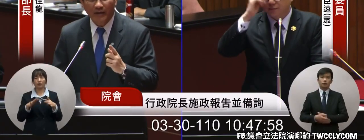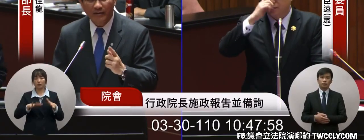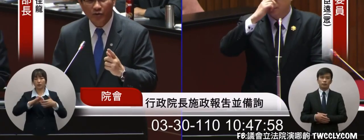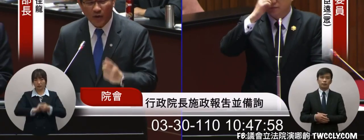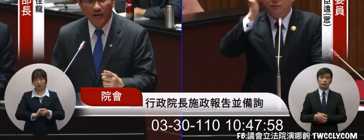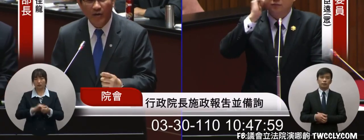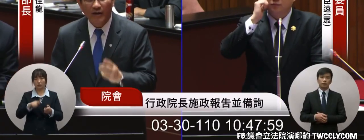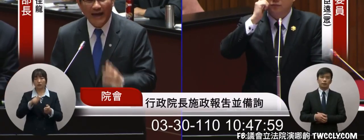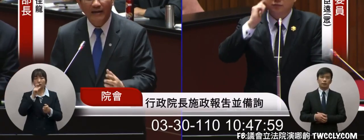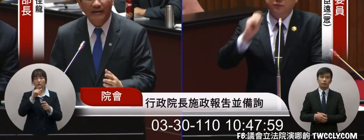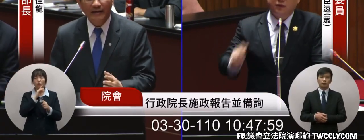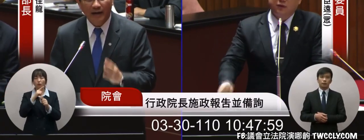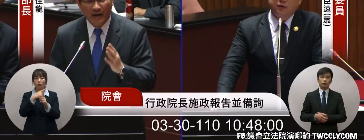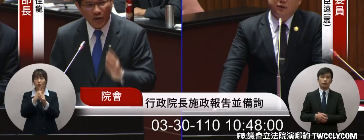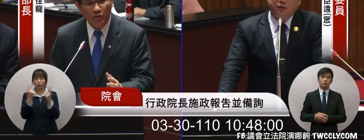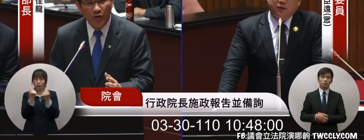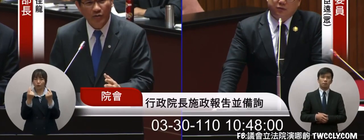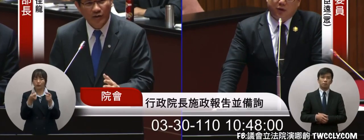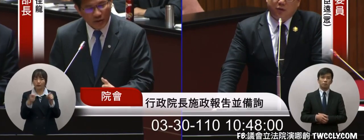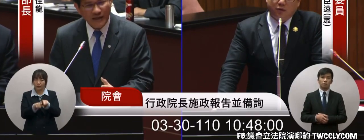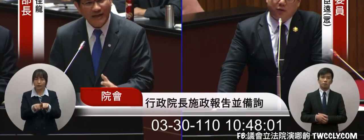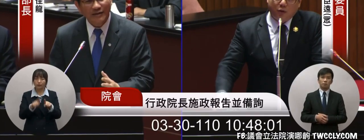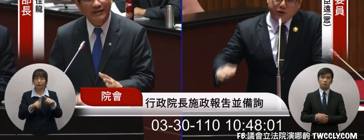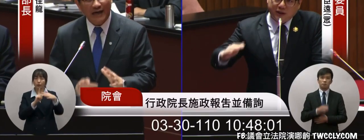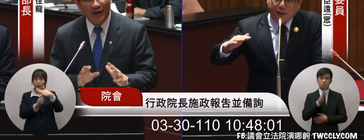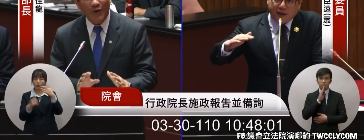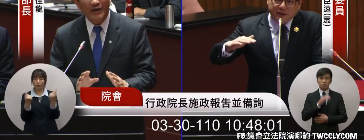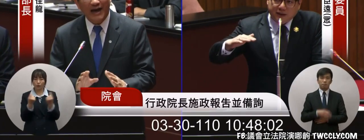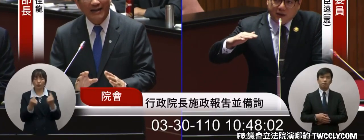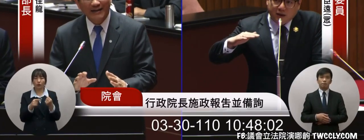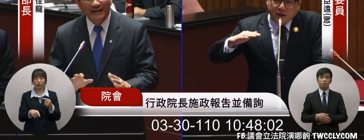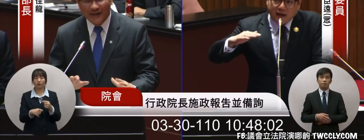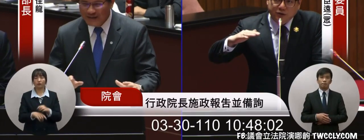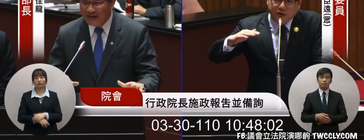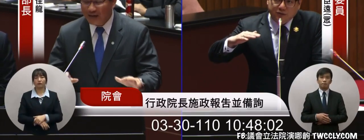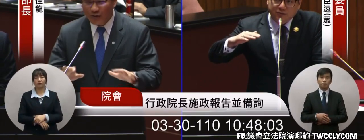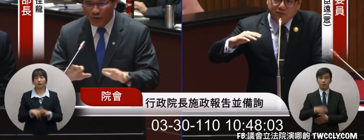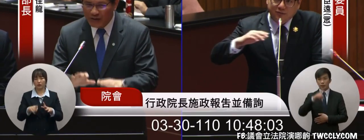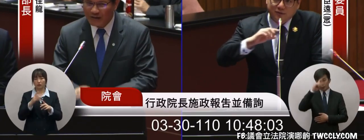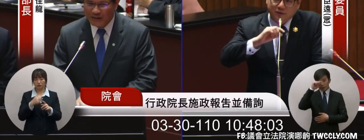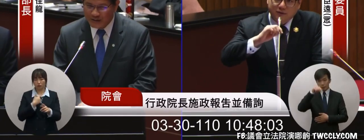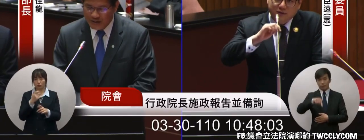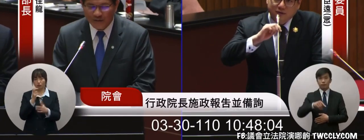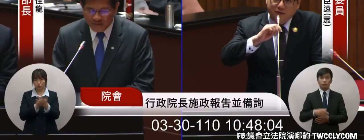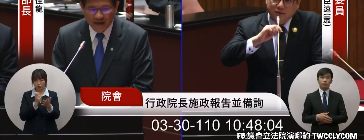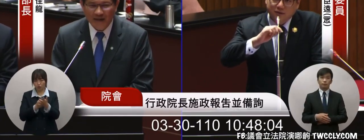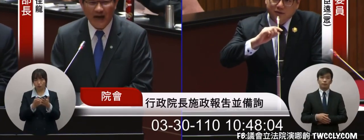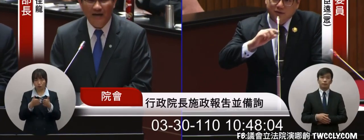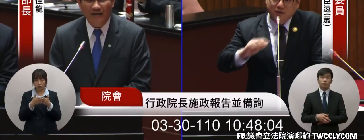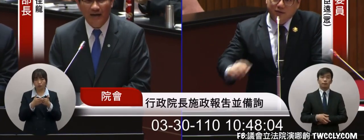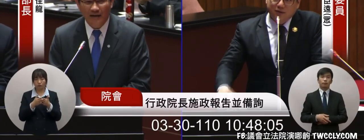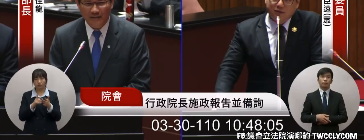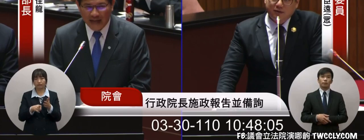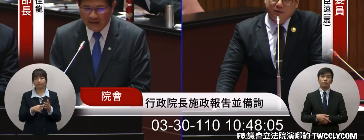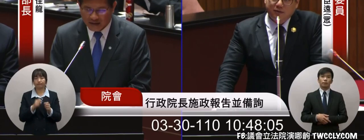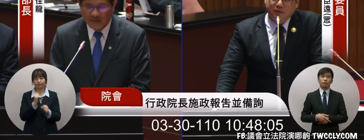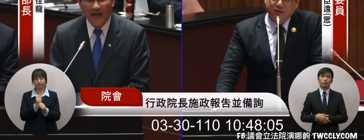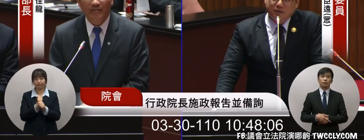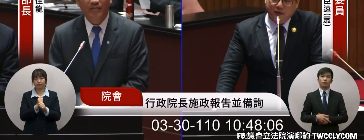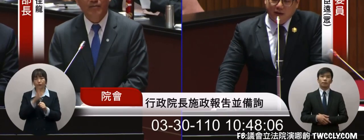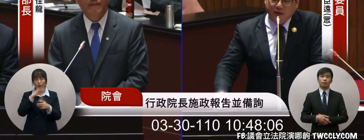現在把它定位為準或類高速公路說實在但是這很容易啊真的要去做到其實是非常